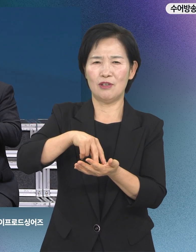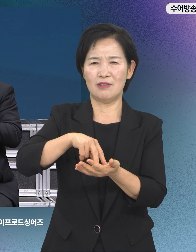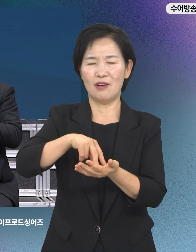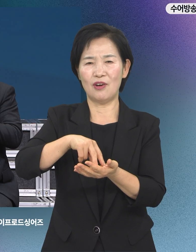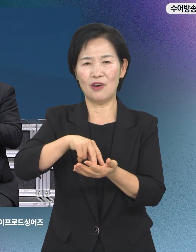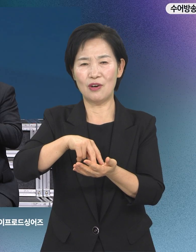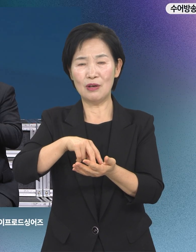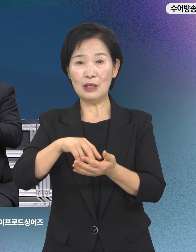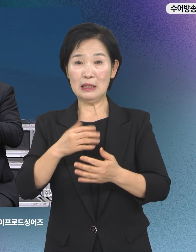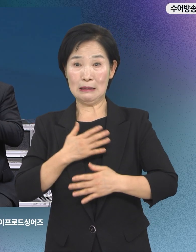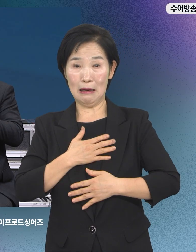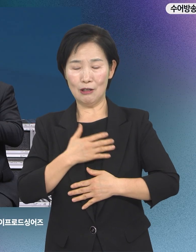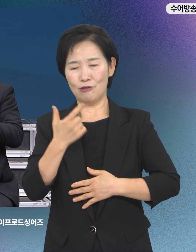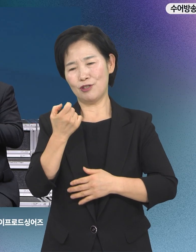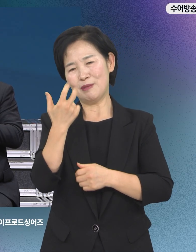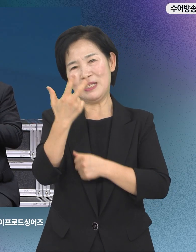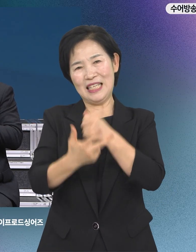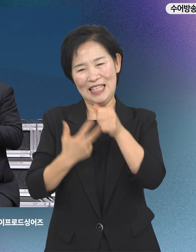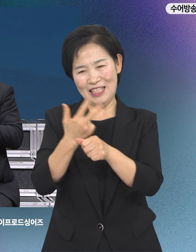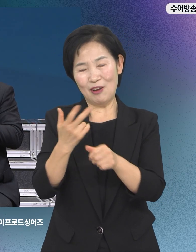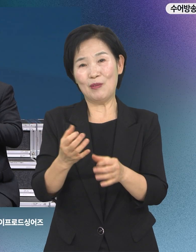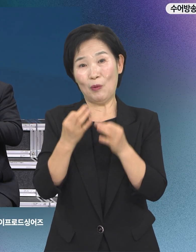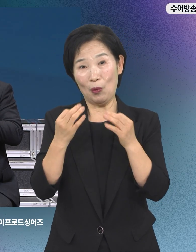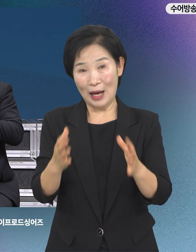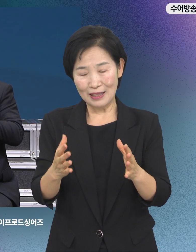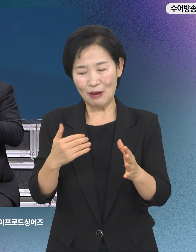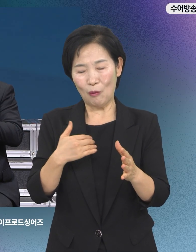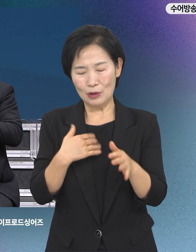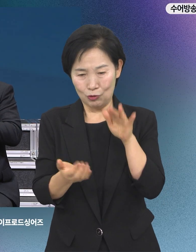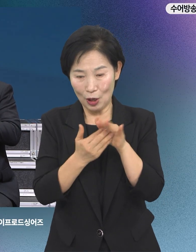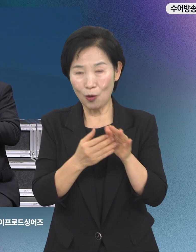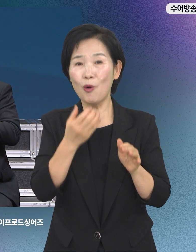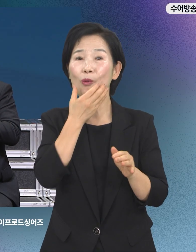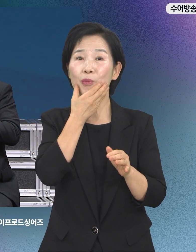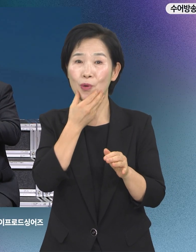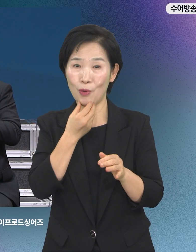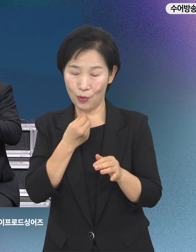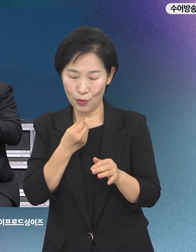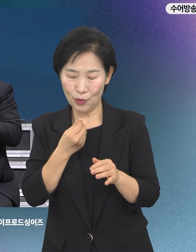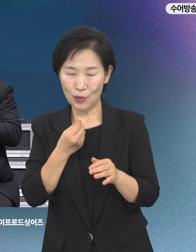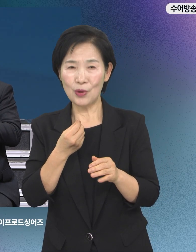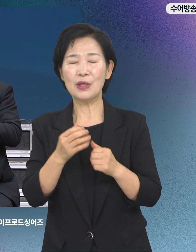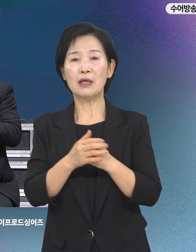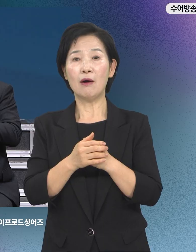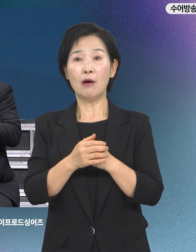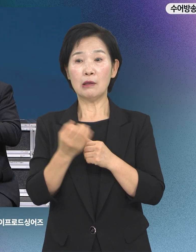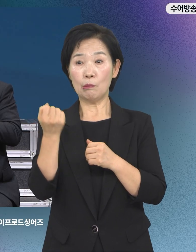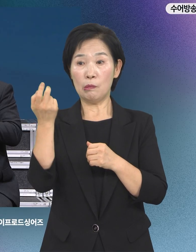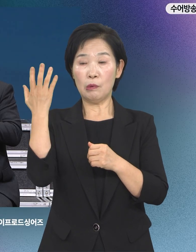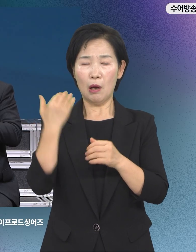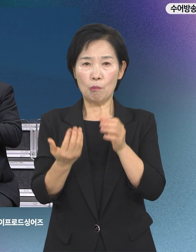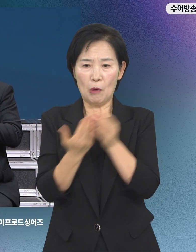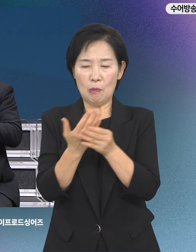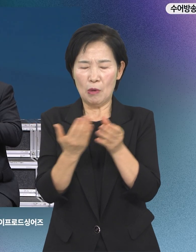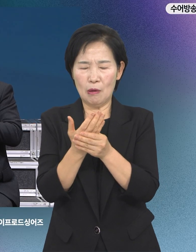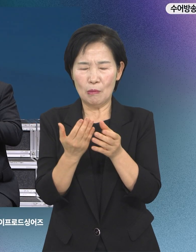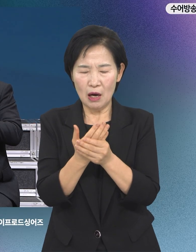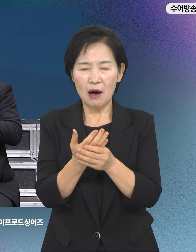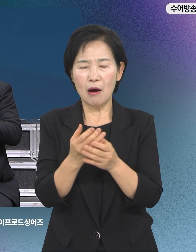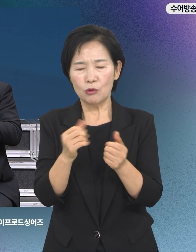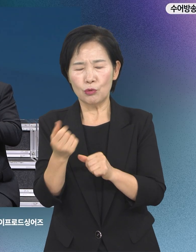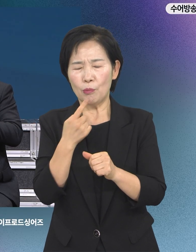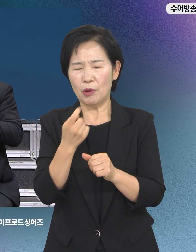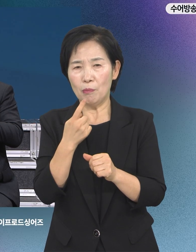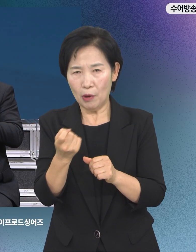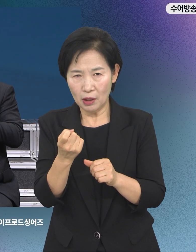저는 67년 인생 가운데 가장 큰 복, 바로 3번의 사망에서 저를 건져주신 살아계신